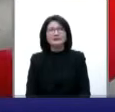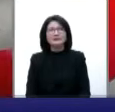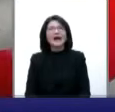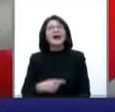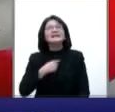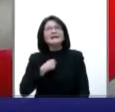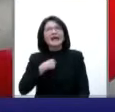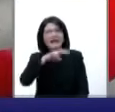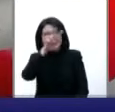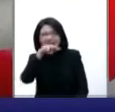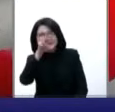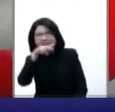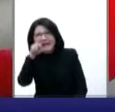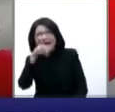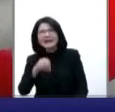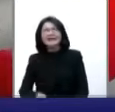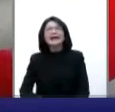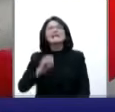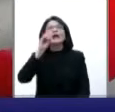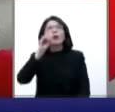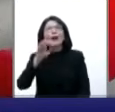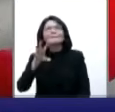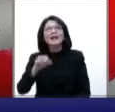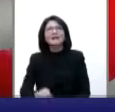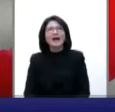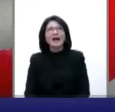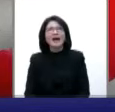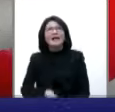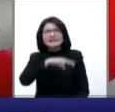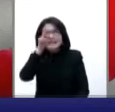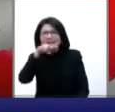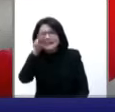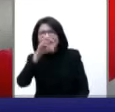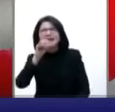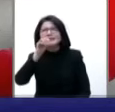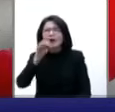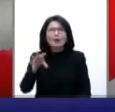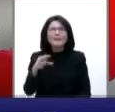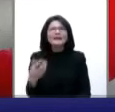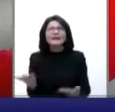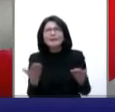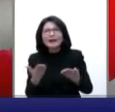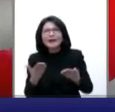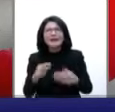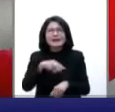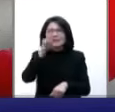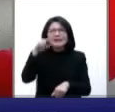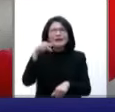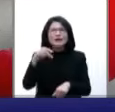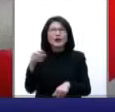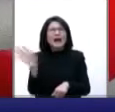is not only what to say but eh apa ya Eh How to say itu menjadi cara terpenting dan orang akan melihat